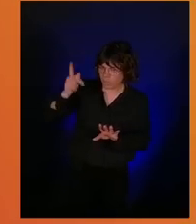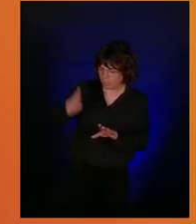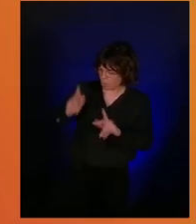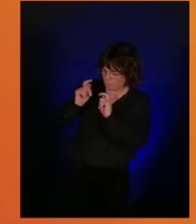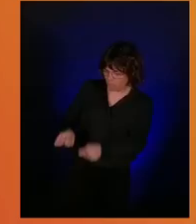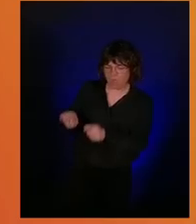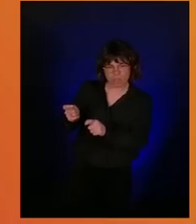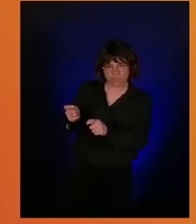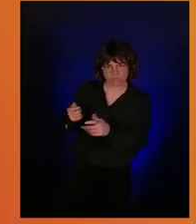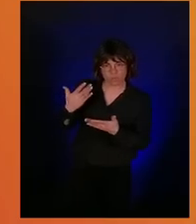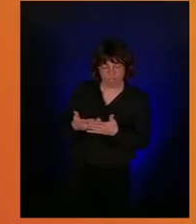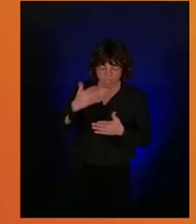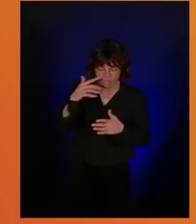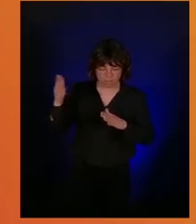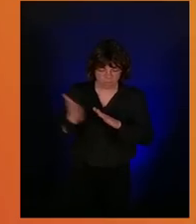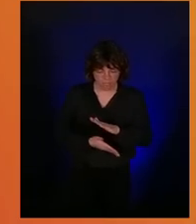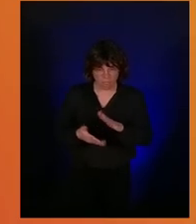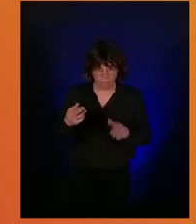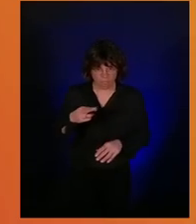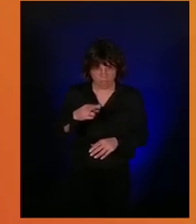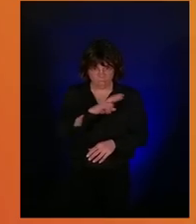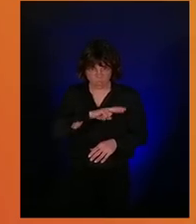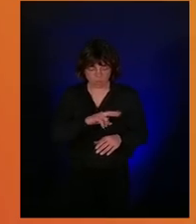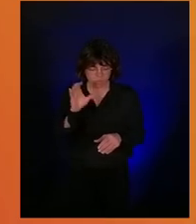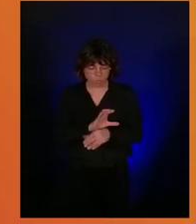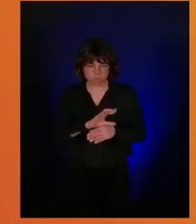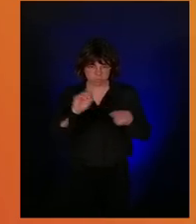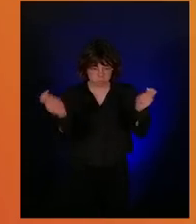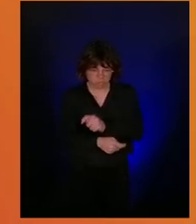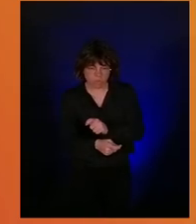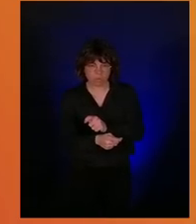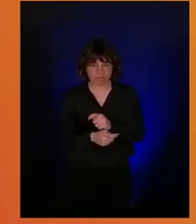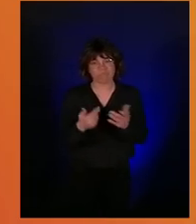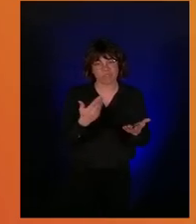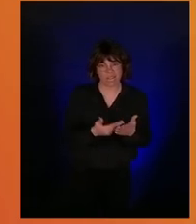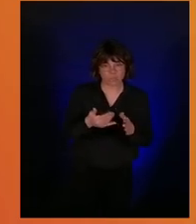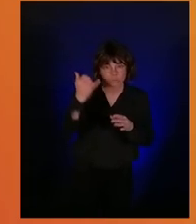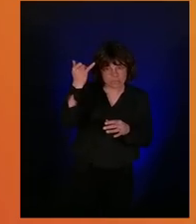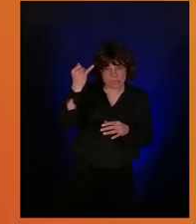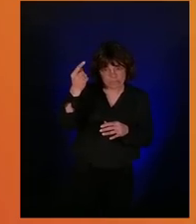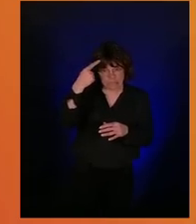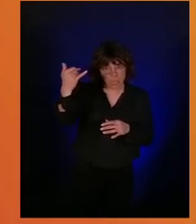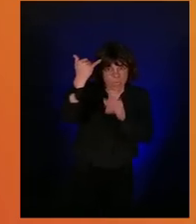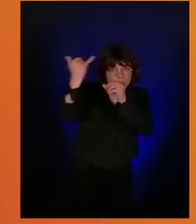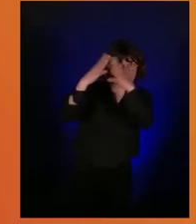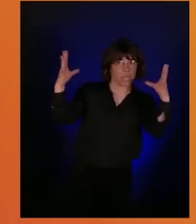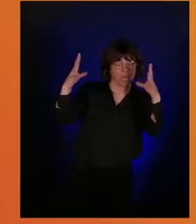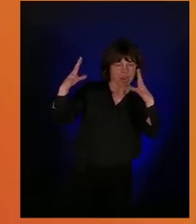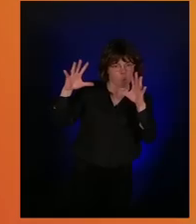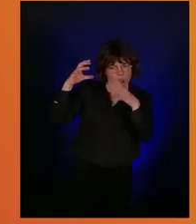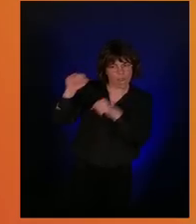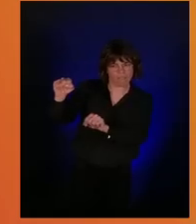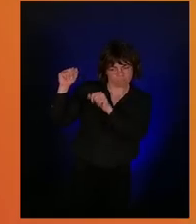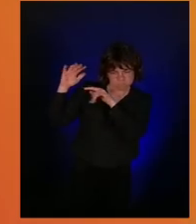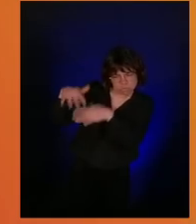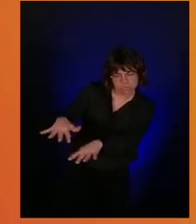par laquelle nous avons mis en échec la réforme des retraites par points, tant sur les plans idéologiques que par la grève et les